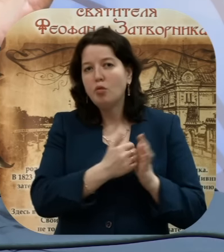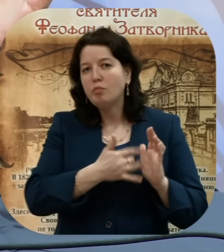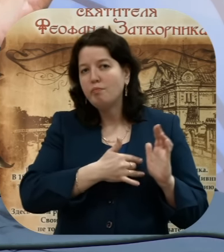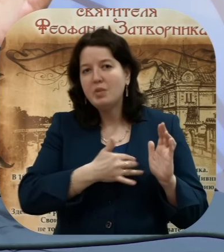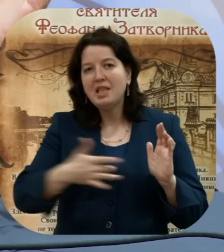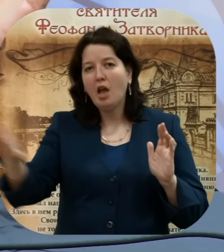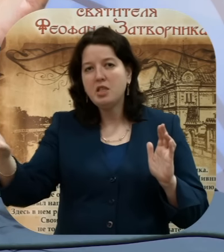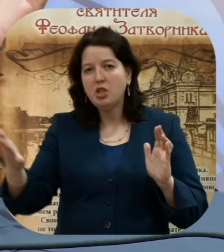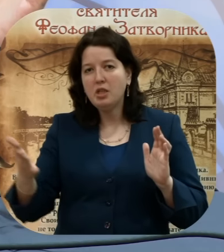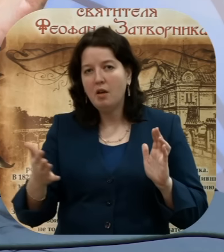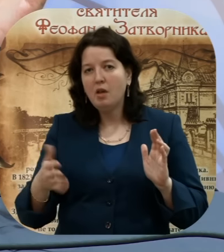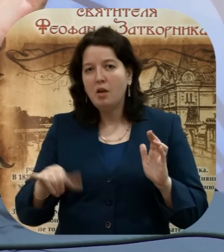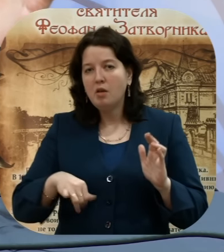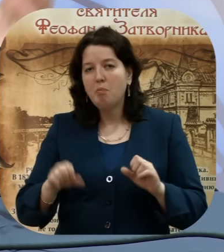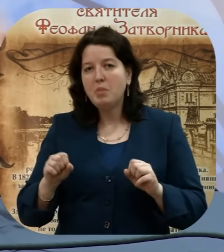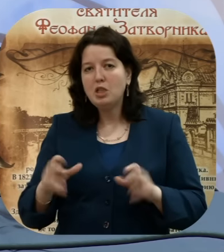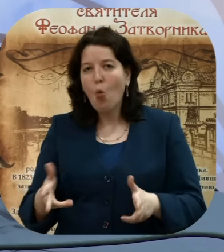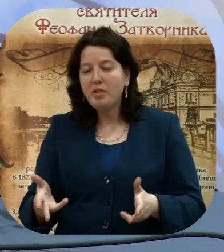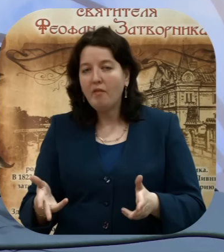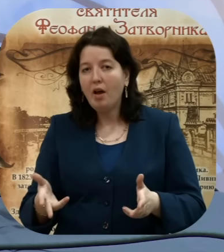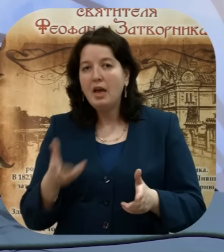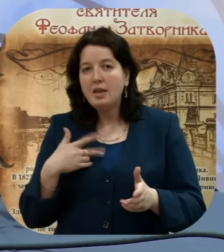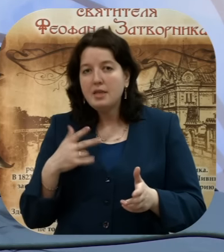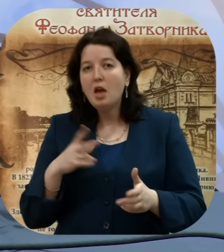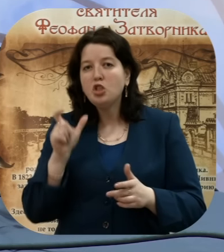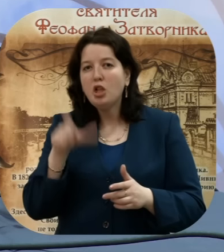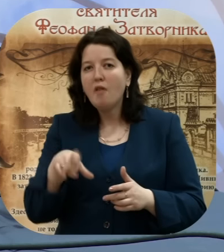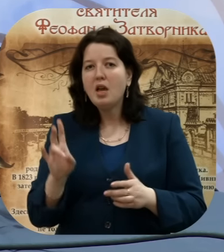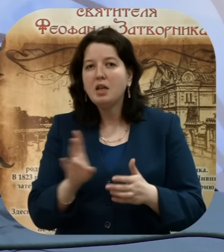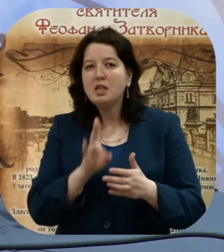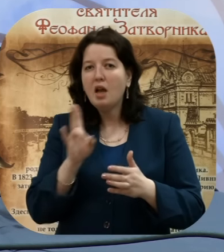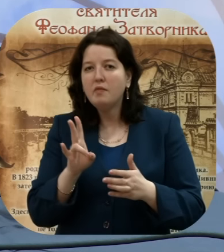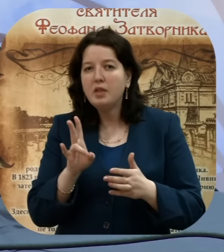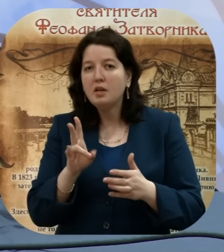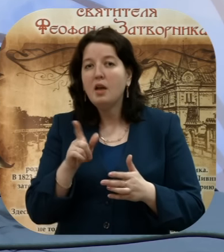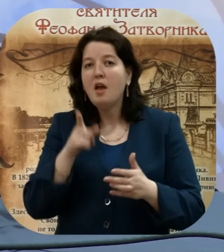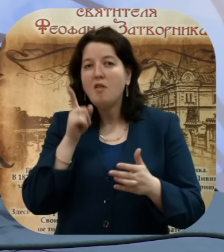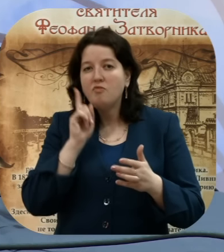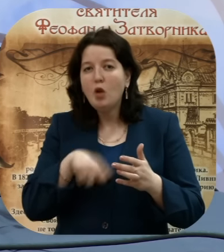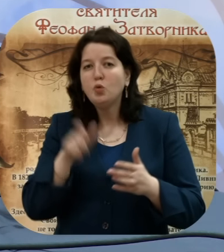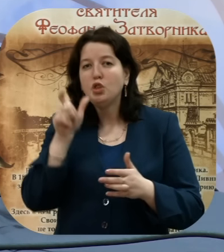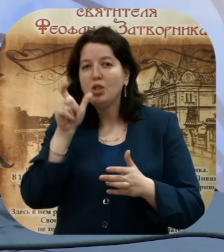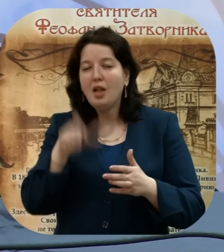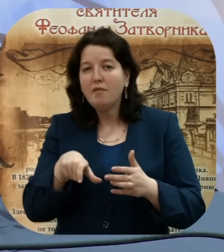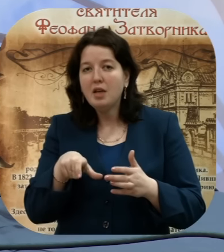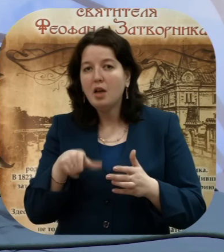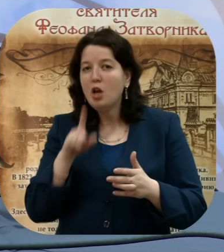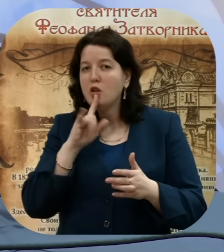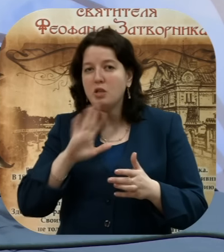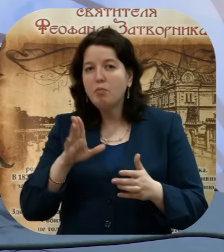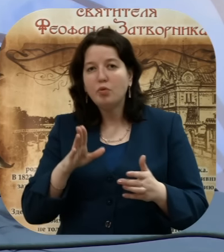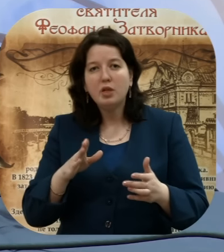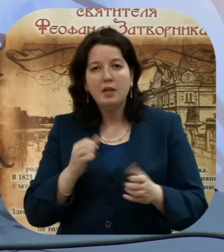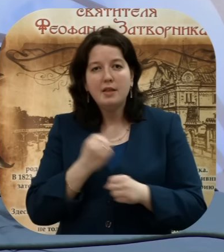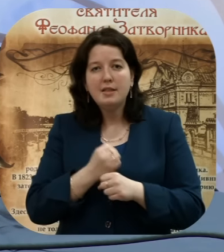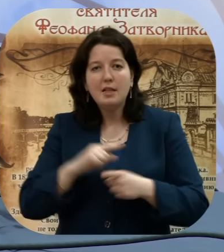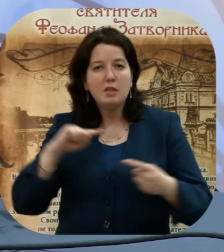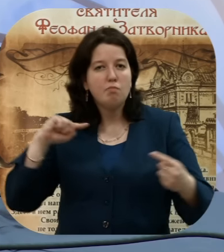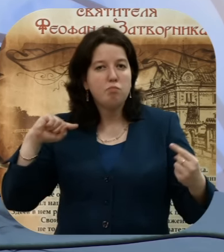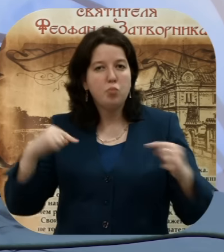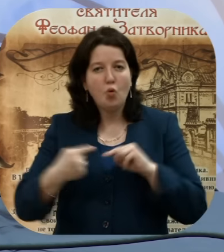бесконечно преступного. И христианин, конечно, постарается максимально не поступать против совести, занимаясь